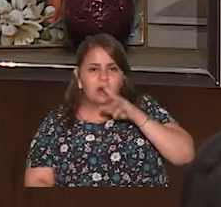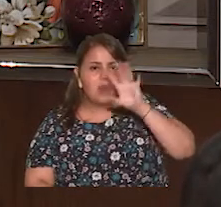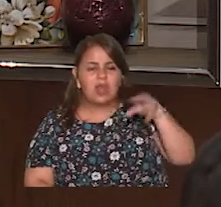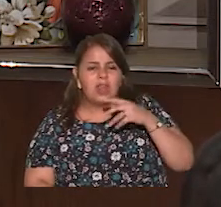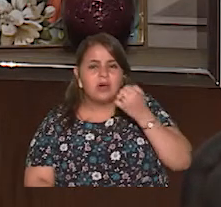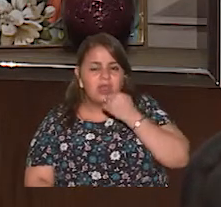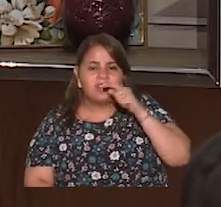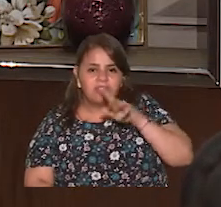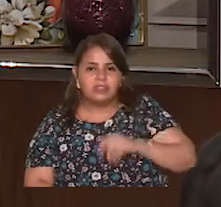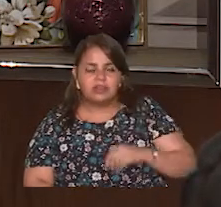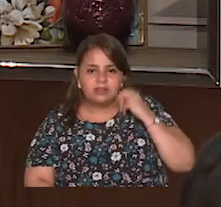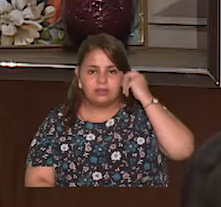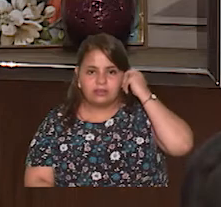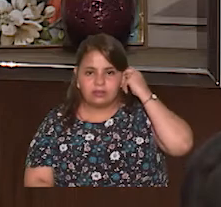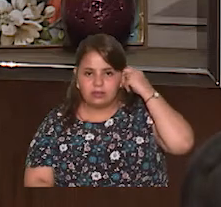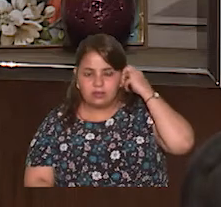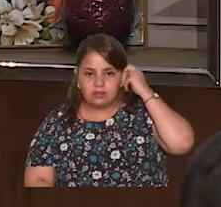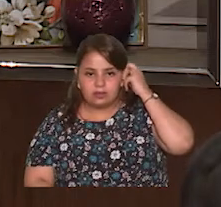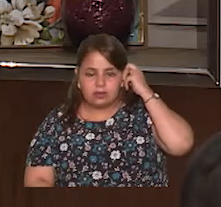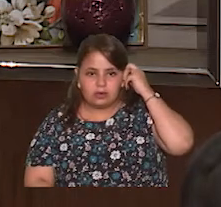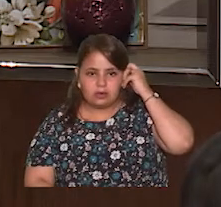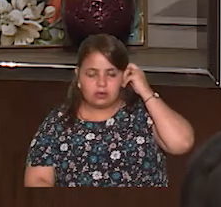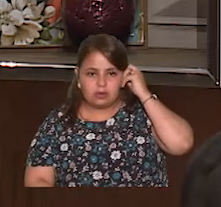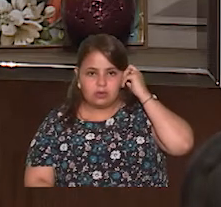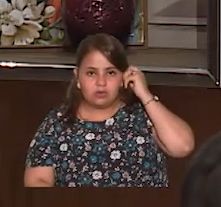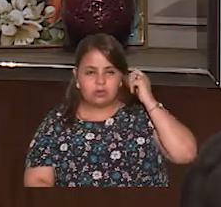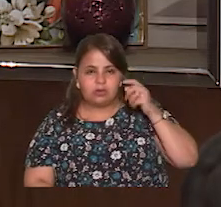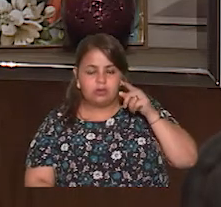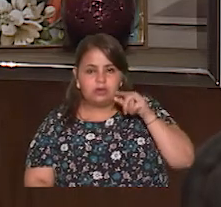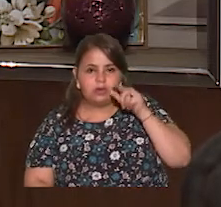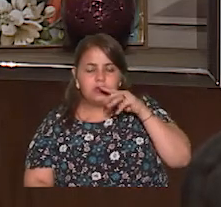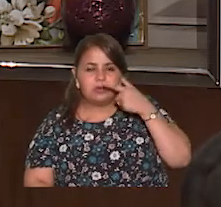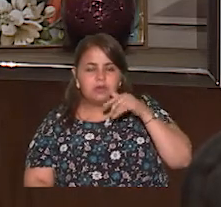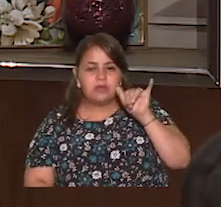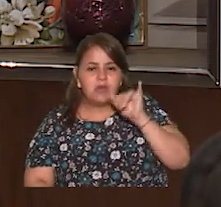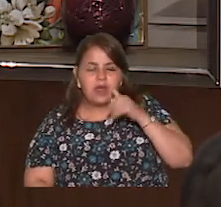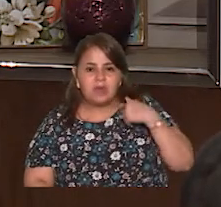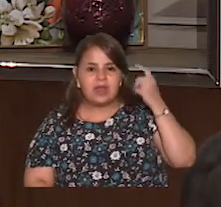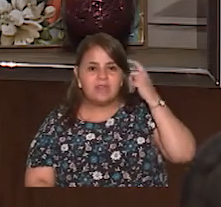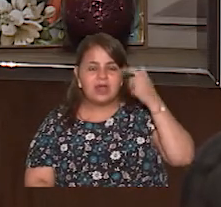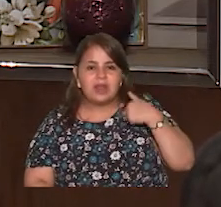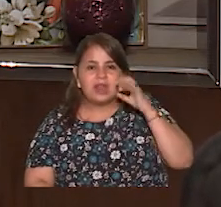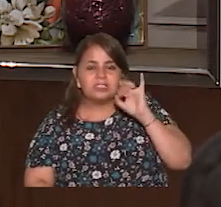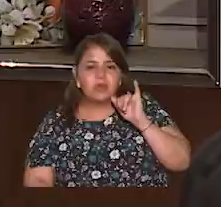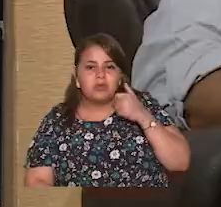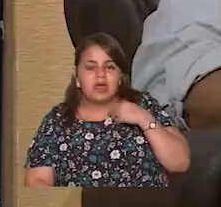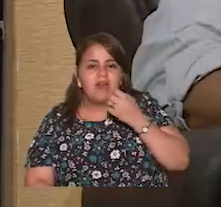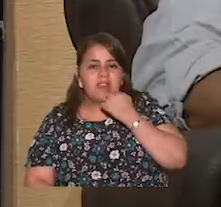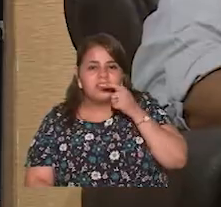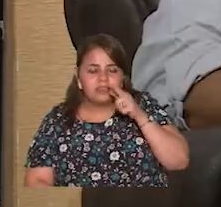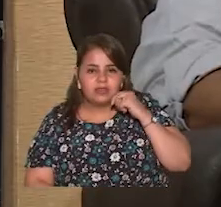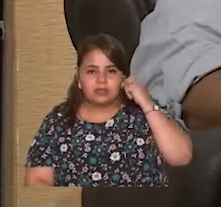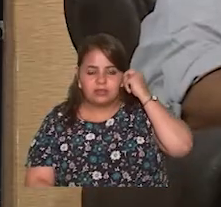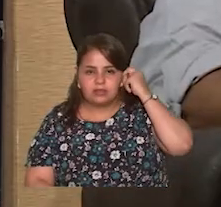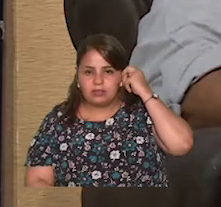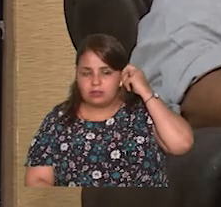طبعا، لكن ما في أحيانا الناس ما بتحبش تعترف أن هي غلطت، تبقى فاهمة أن أنا غلطت بس ما ينفعش أقول كده. أعرف